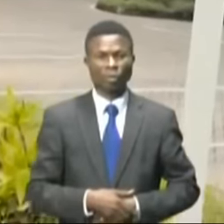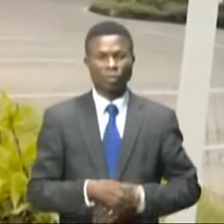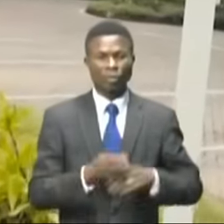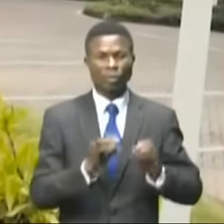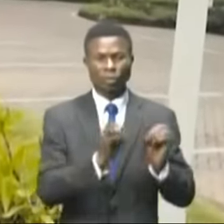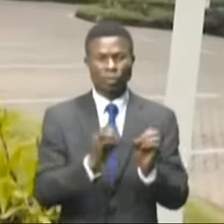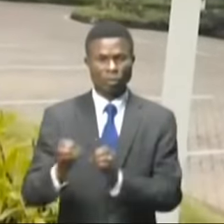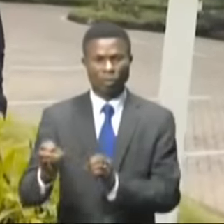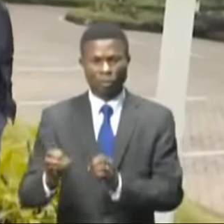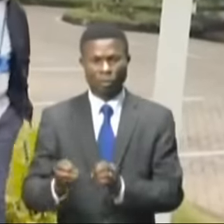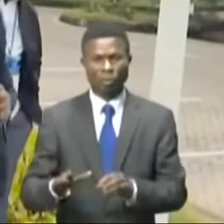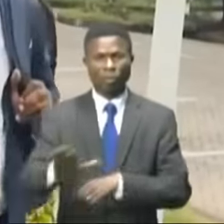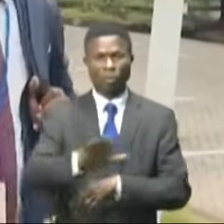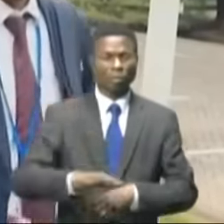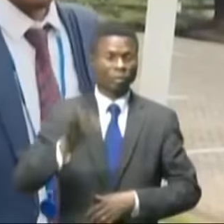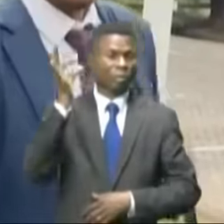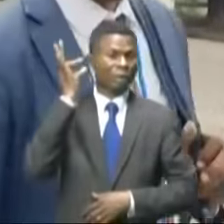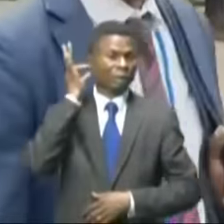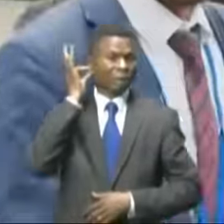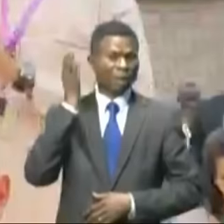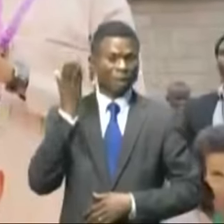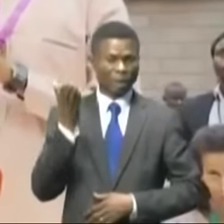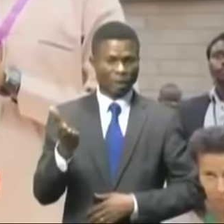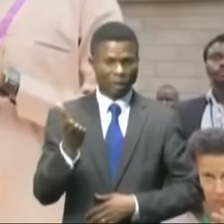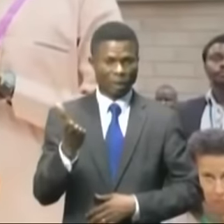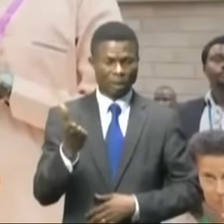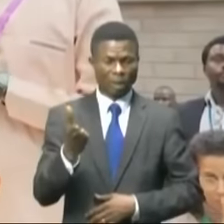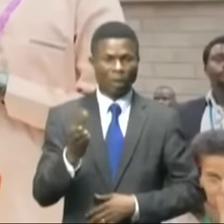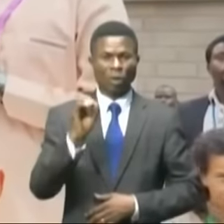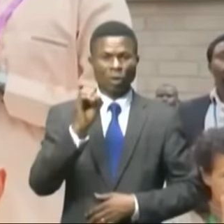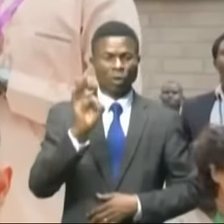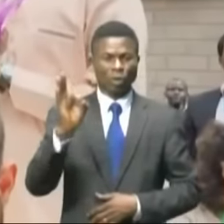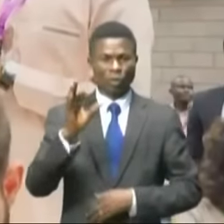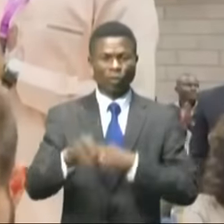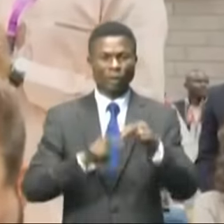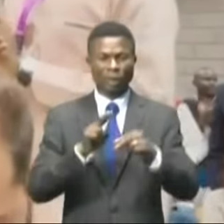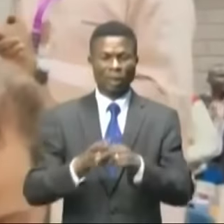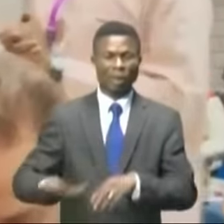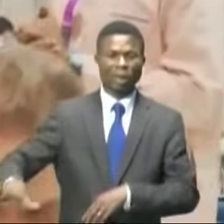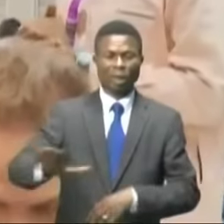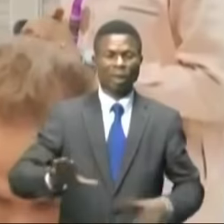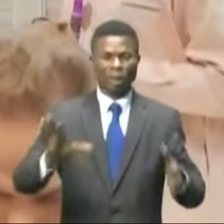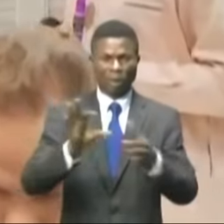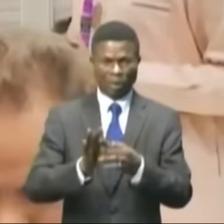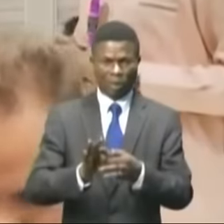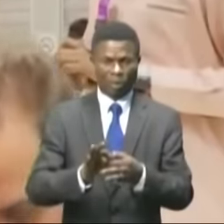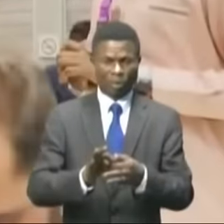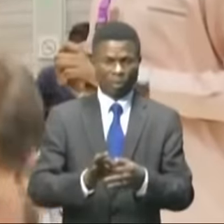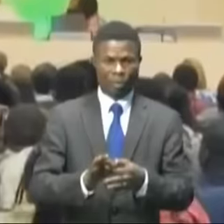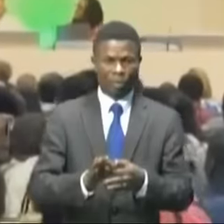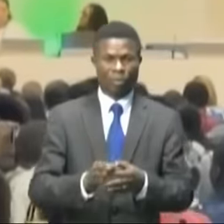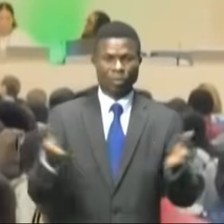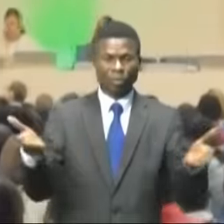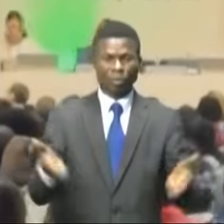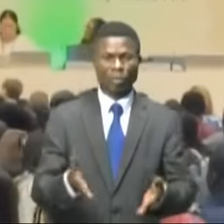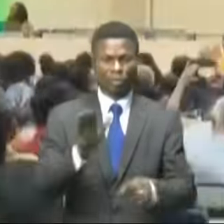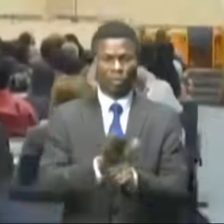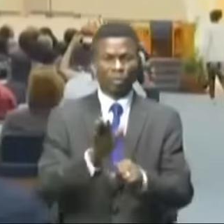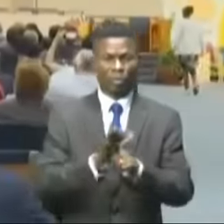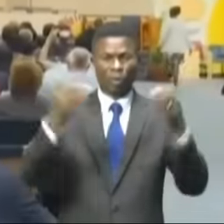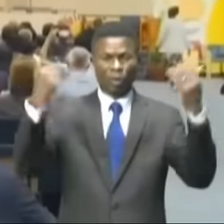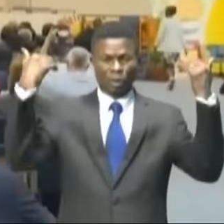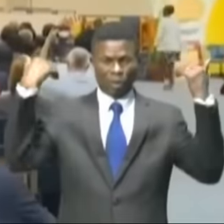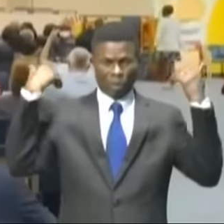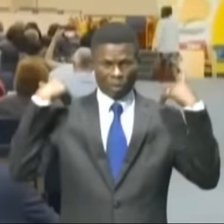Organisé à Nairobi, au Kenya, à l'Office national des Nations Unies, le 5 mai dernier, en présence de plusieurs